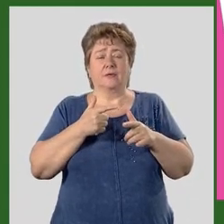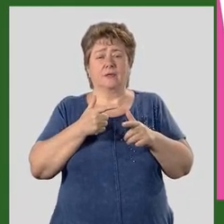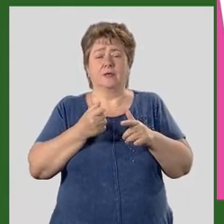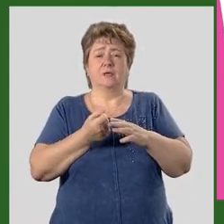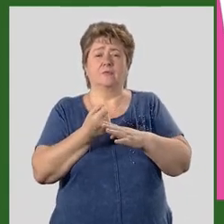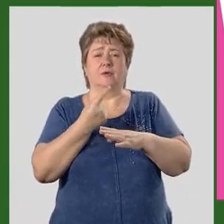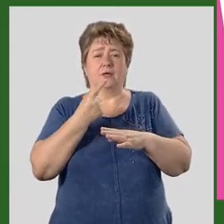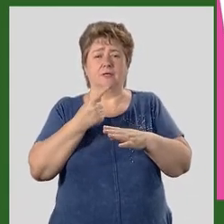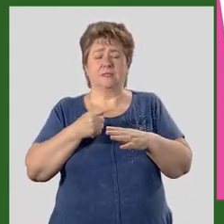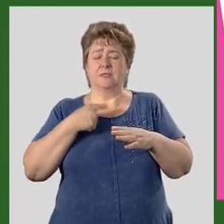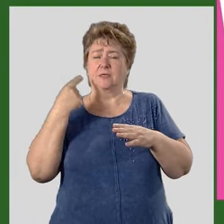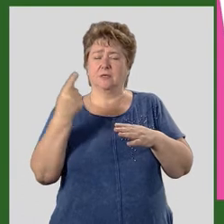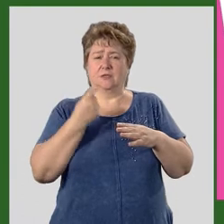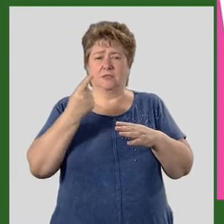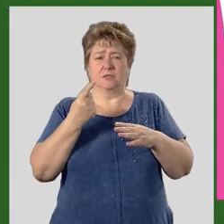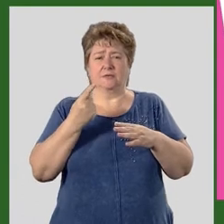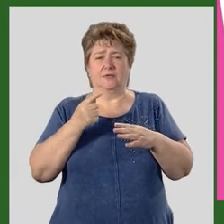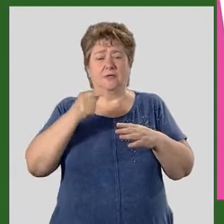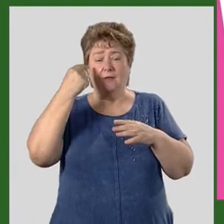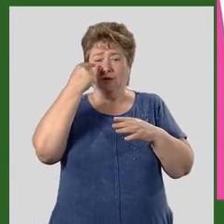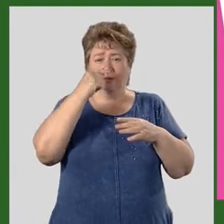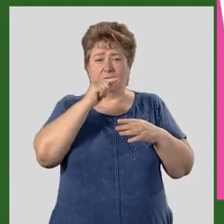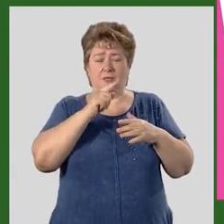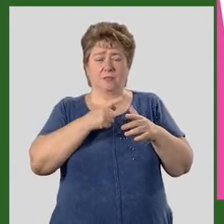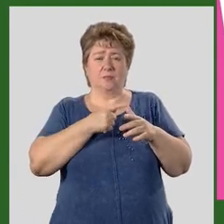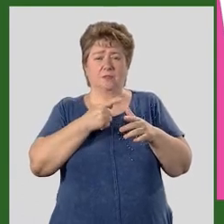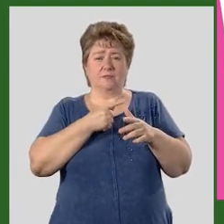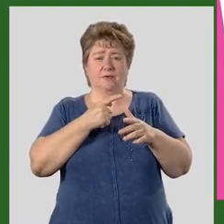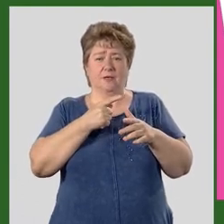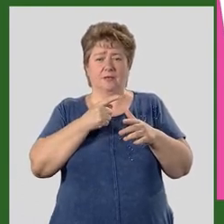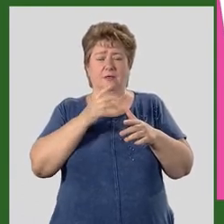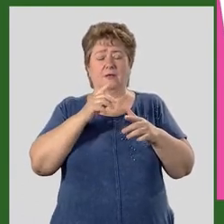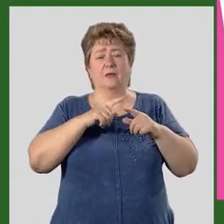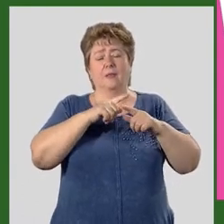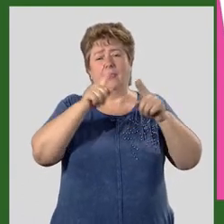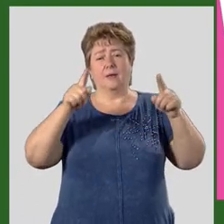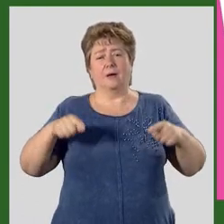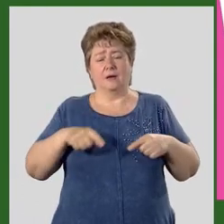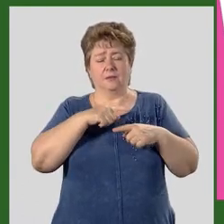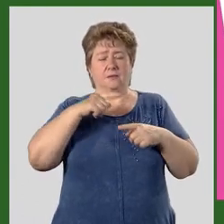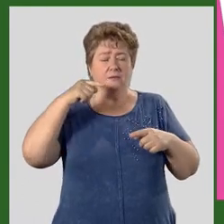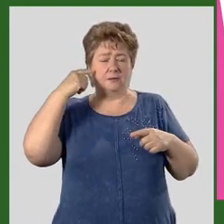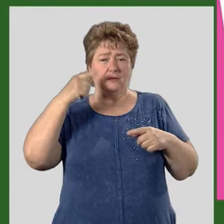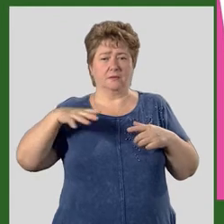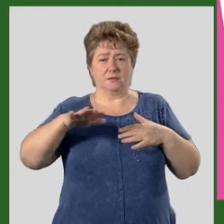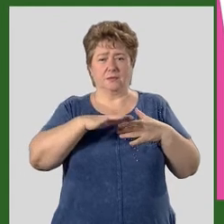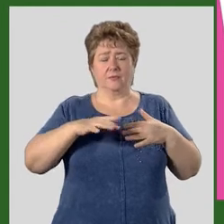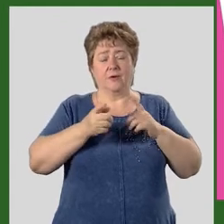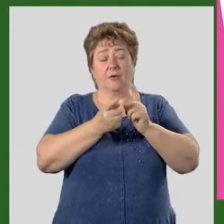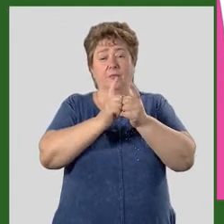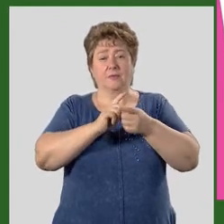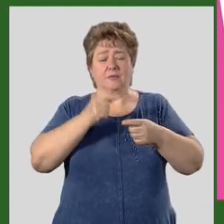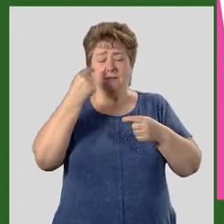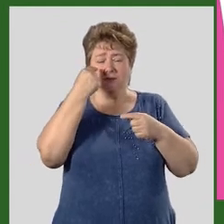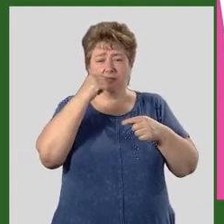пожалуй, является единственным китайским названием на карте Кыргызстана. В переводе